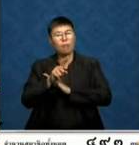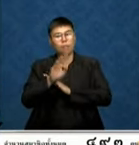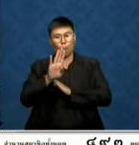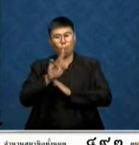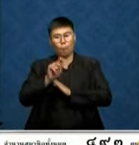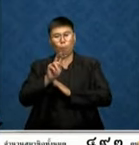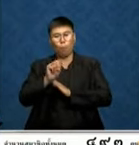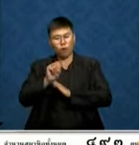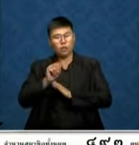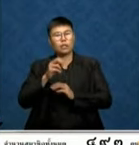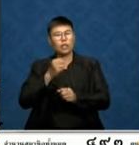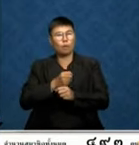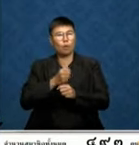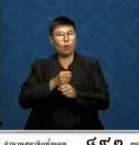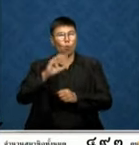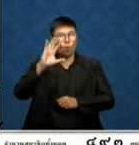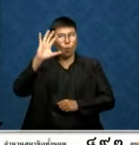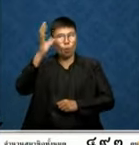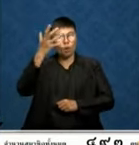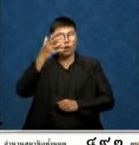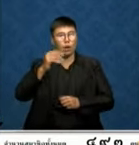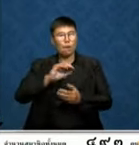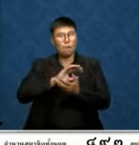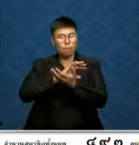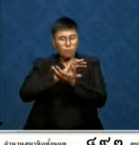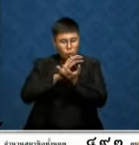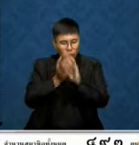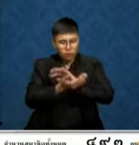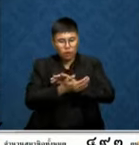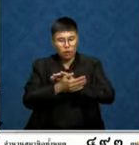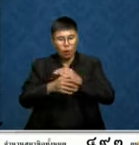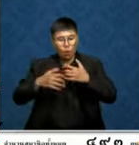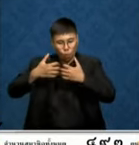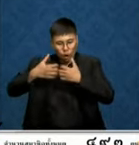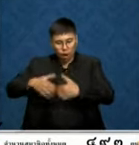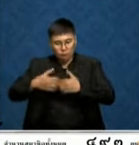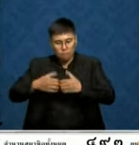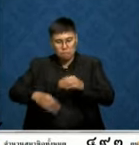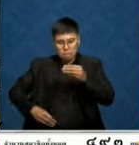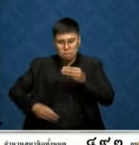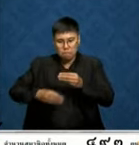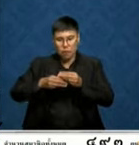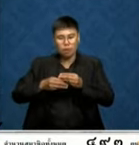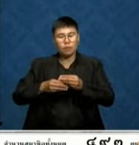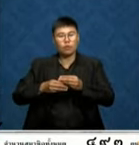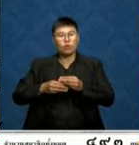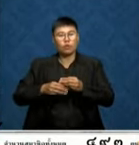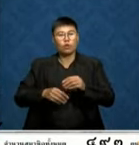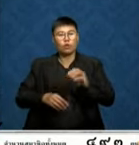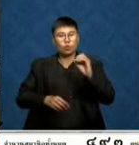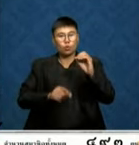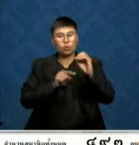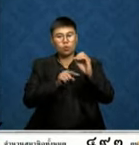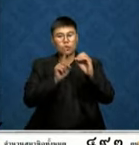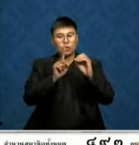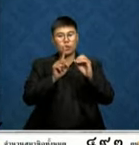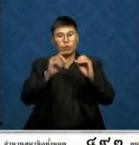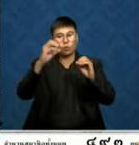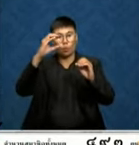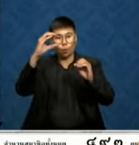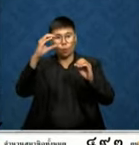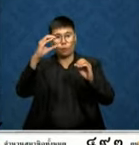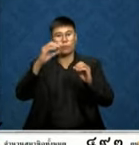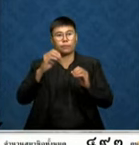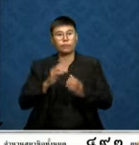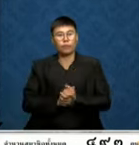ณหภูมิโลกตั้งแต่ยุคปฏิวัติอุตสาหกรรมมาสูงขึ้น 1.2 องศาโดยเฉลี่ยนะครับและเพื่อลดเป้าหมายนี้เราต้องปล่อยก๊า